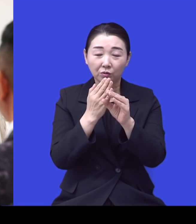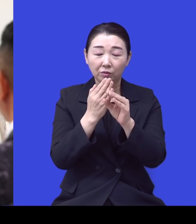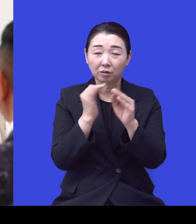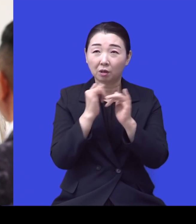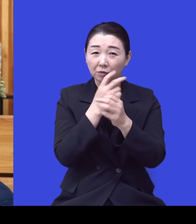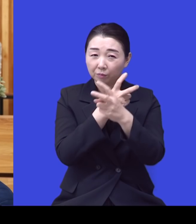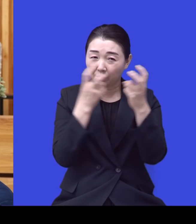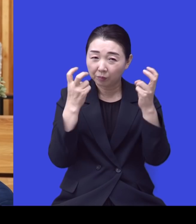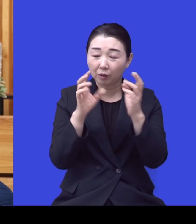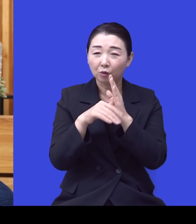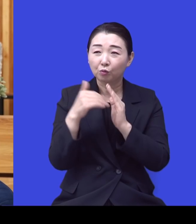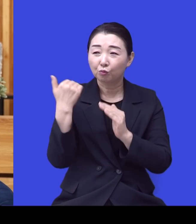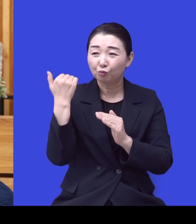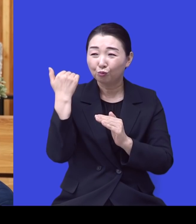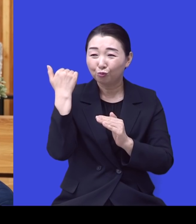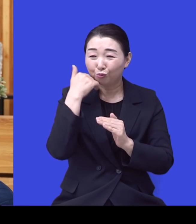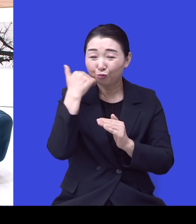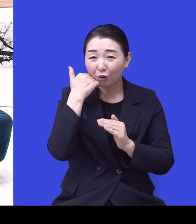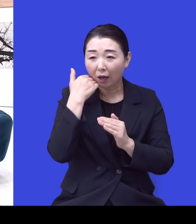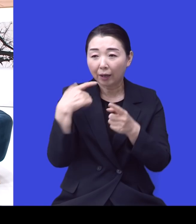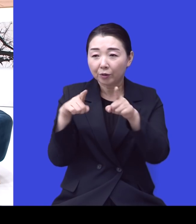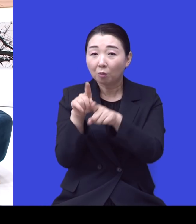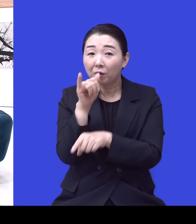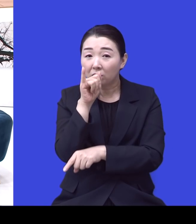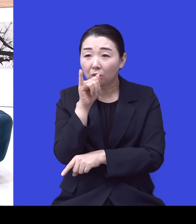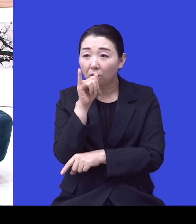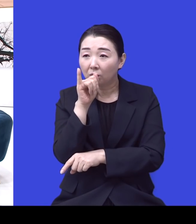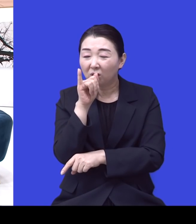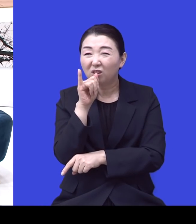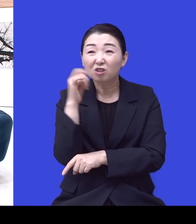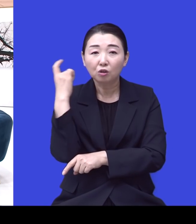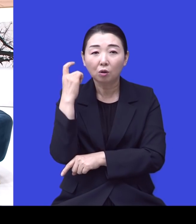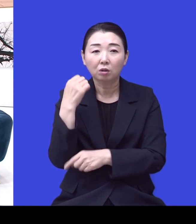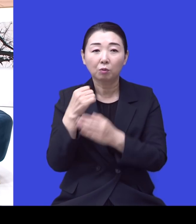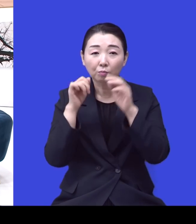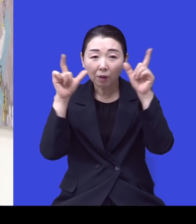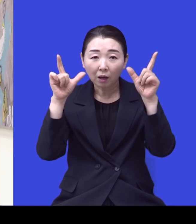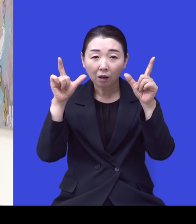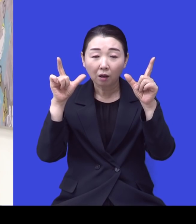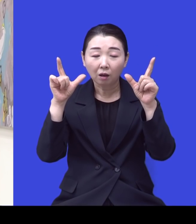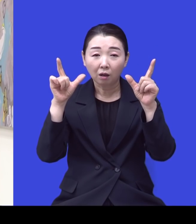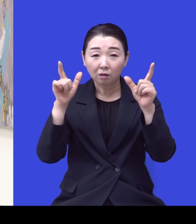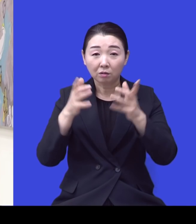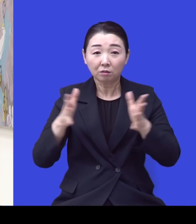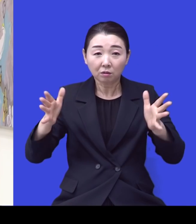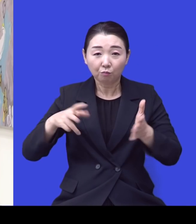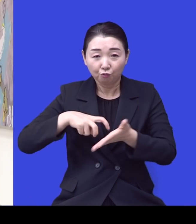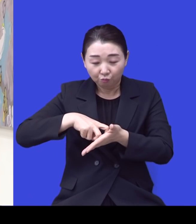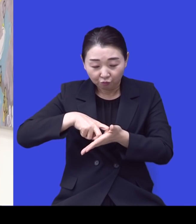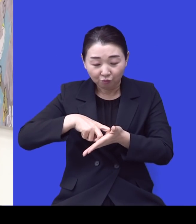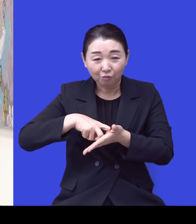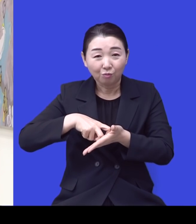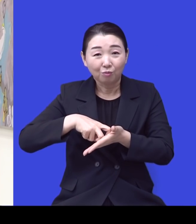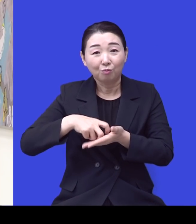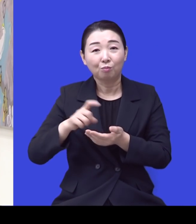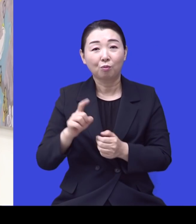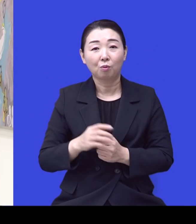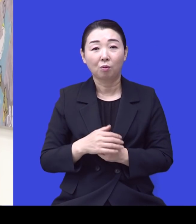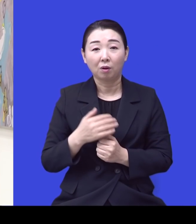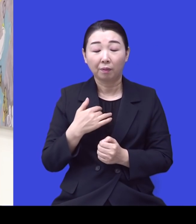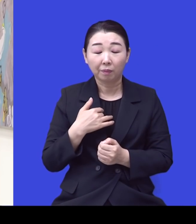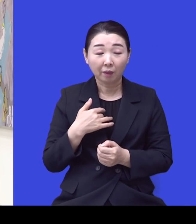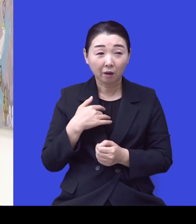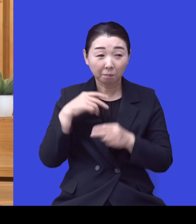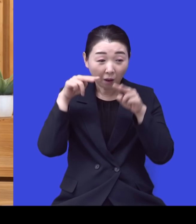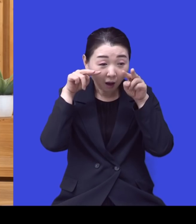있는 기척이 있잖아요. 네네. 근데 눈을 딱 떴는데 바로 앞에서 그 등치 크신 분이 무릎을 꿇고 예. 저를 이렇게